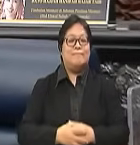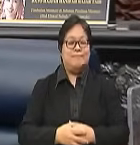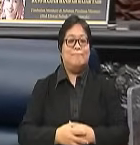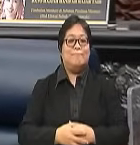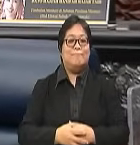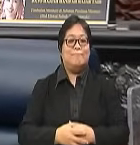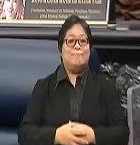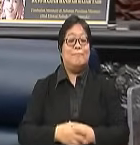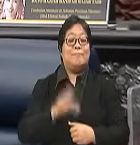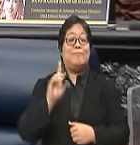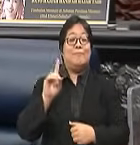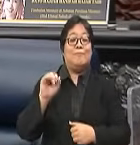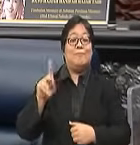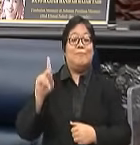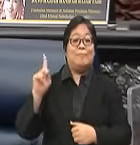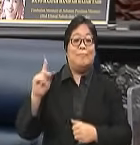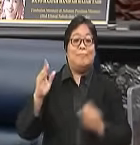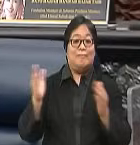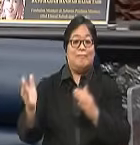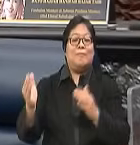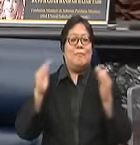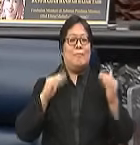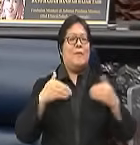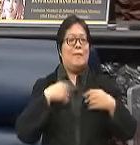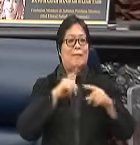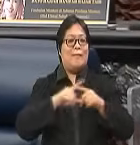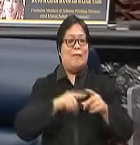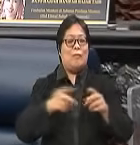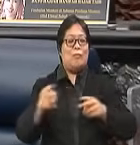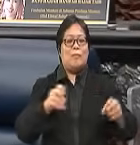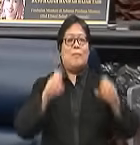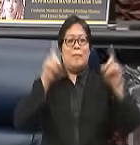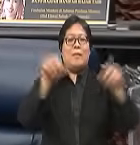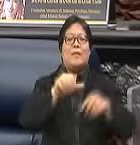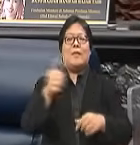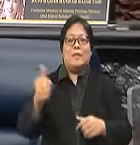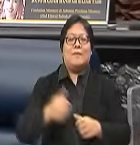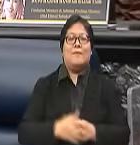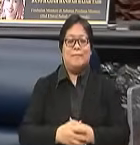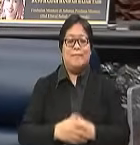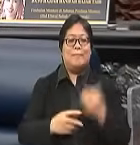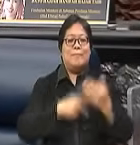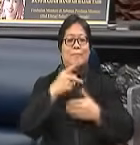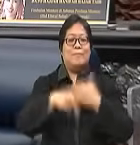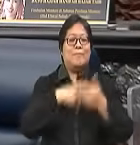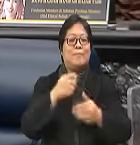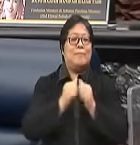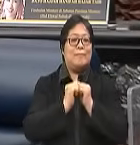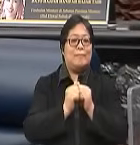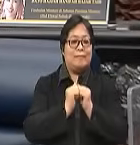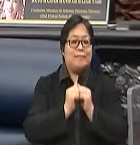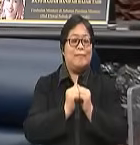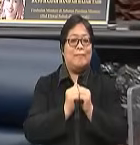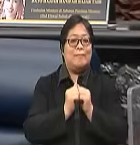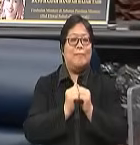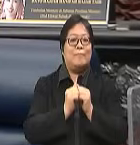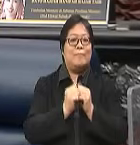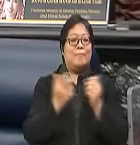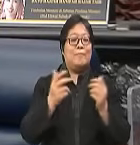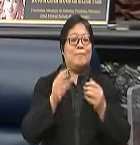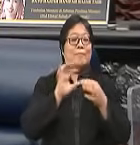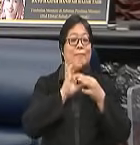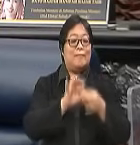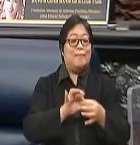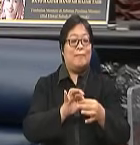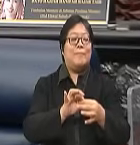disamping di SG terdapat usaha-usaha pendidikan lain itu pelan-pelan bersama dengan